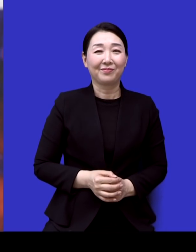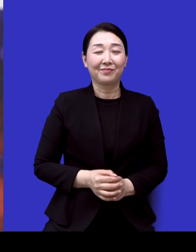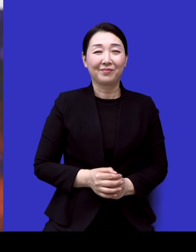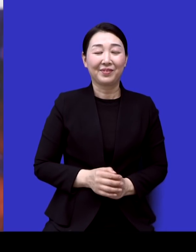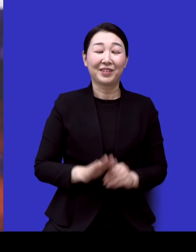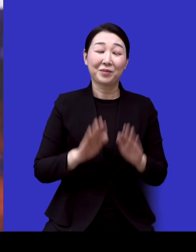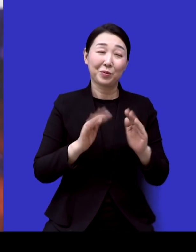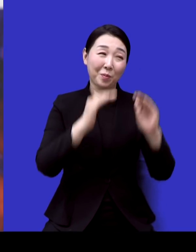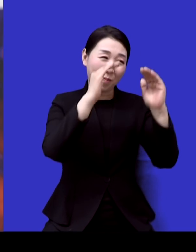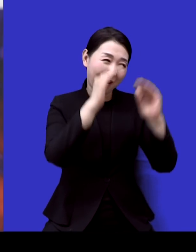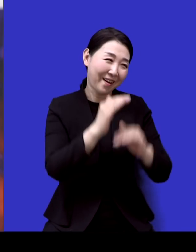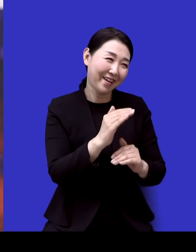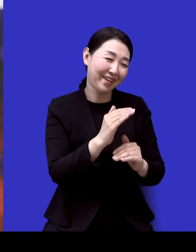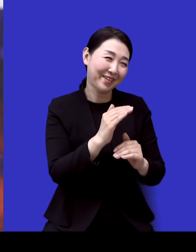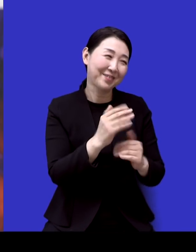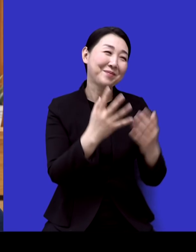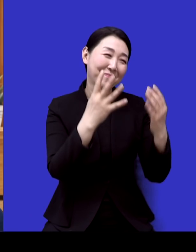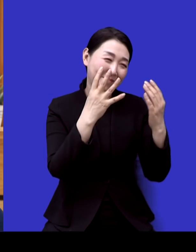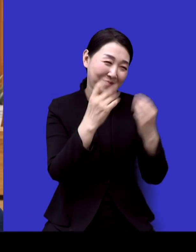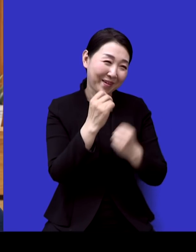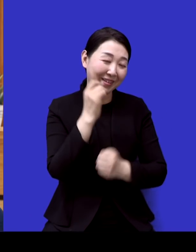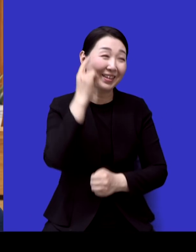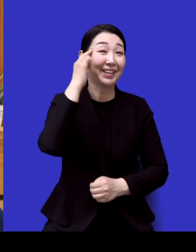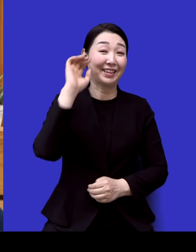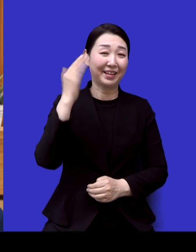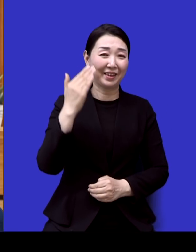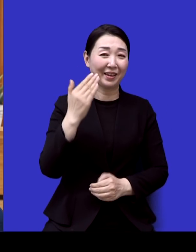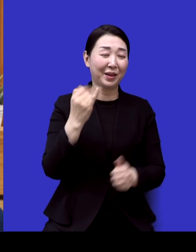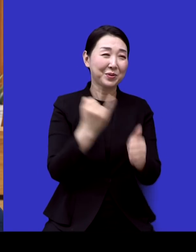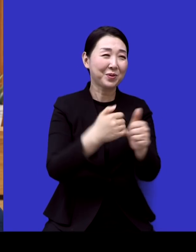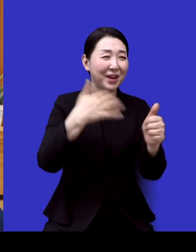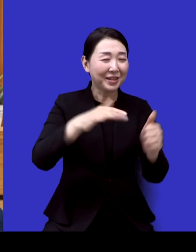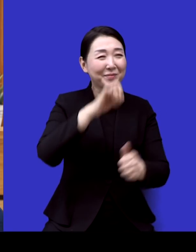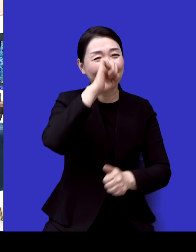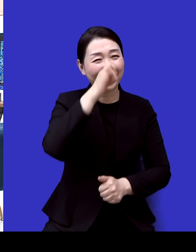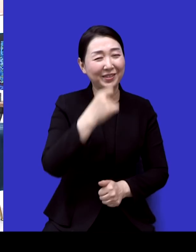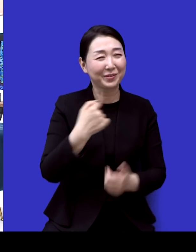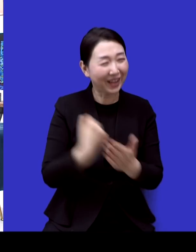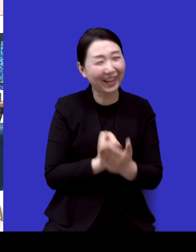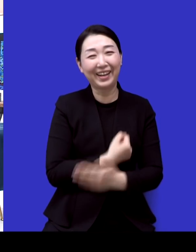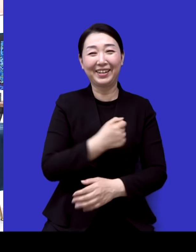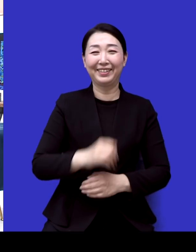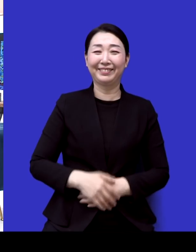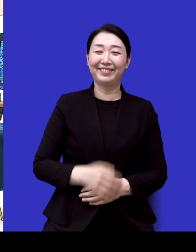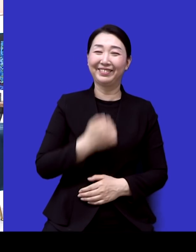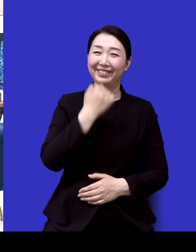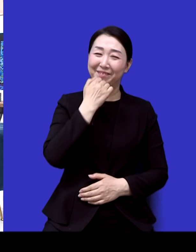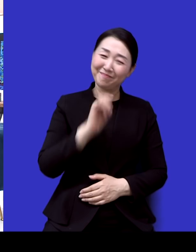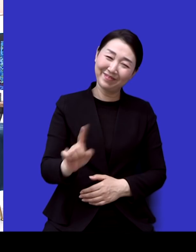것을 깨닫는 시간이었습니다. 예. 참 결혼 안 했으면 참 좋았을 텐데 아쉽네요. 네.